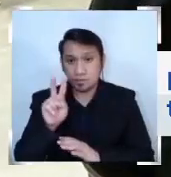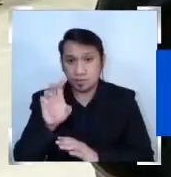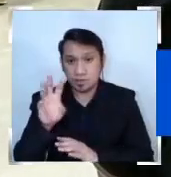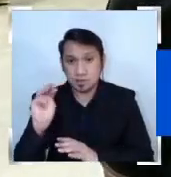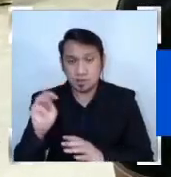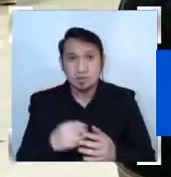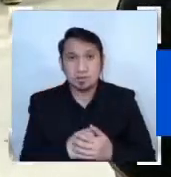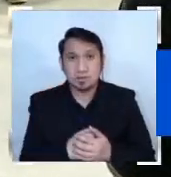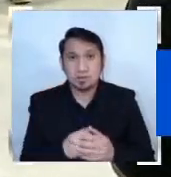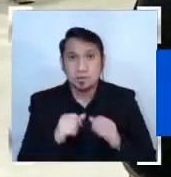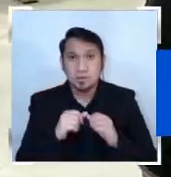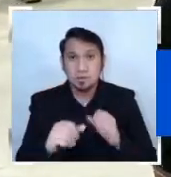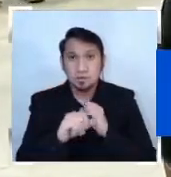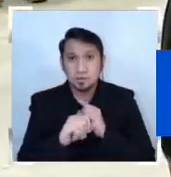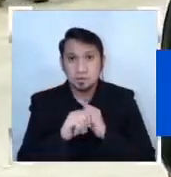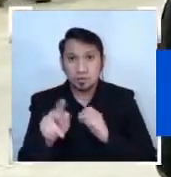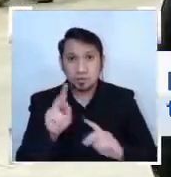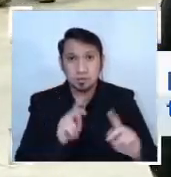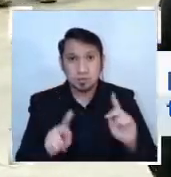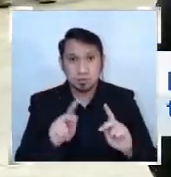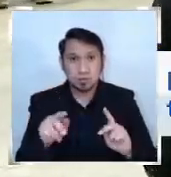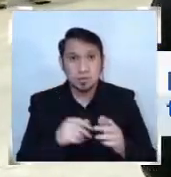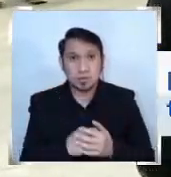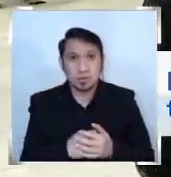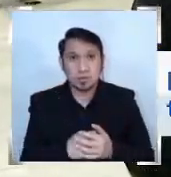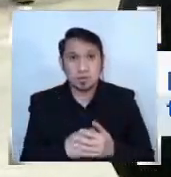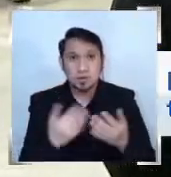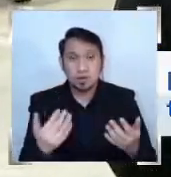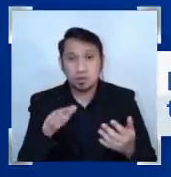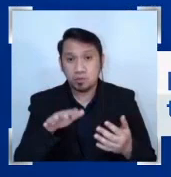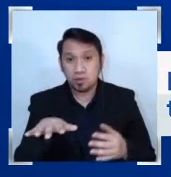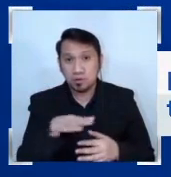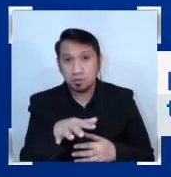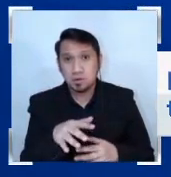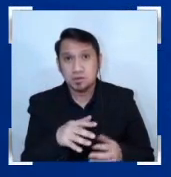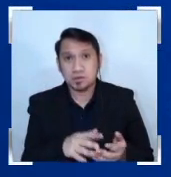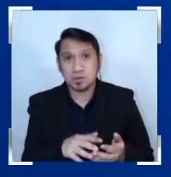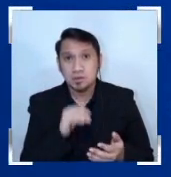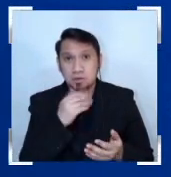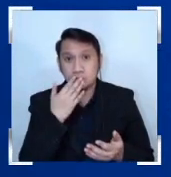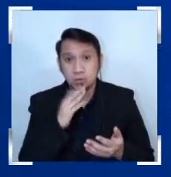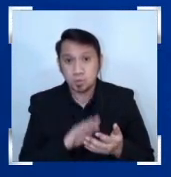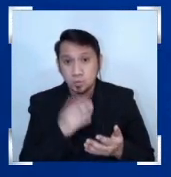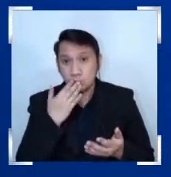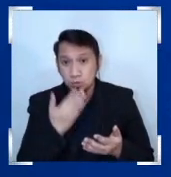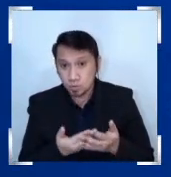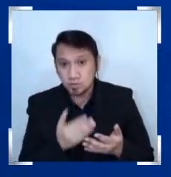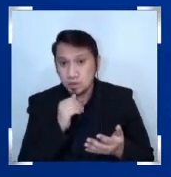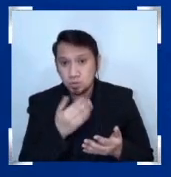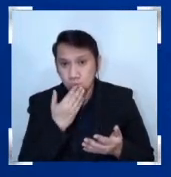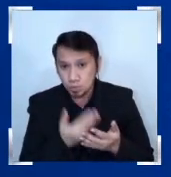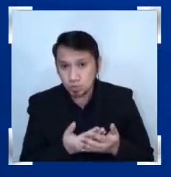pagkilos na to kasi nga sa perception ng mga tao dito, naging madumi ang halalan kahapon. Sa isang hiwalay na pahayag, sinabi